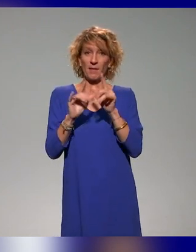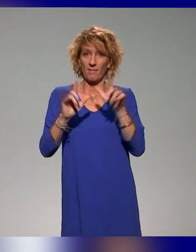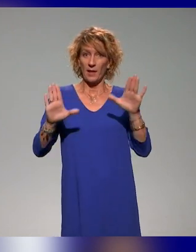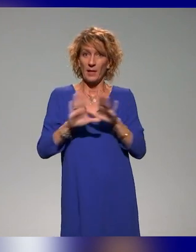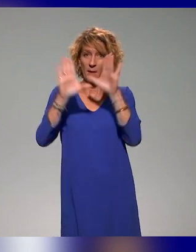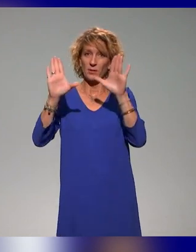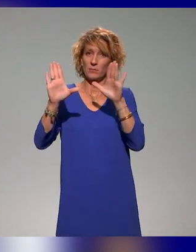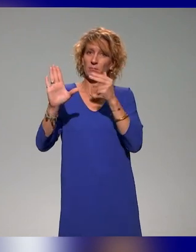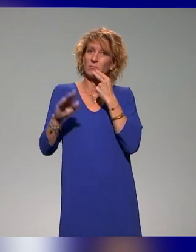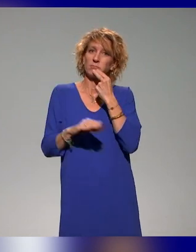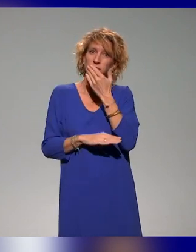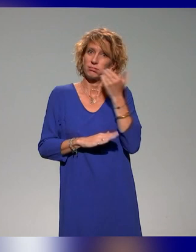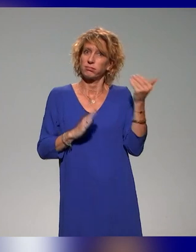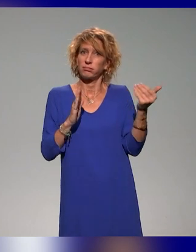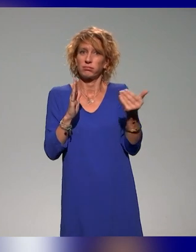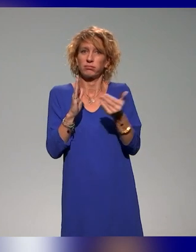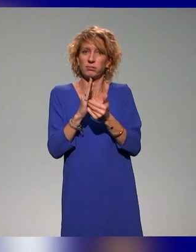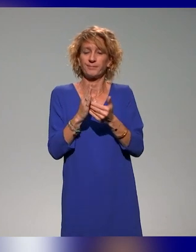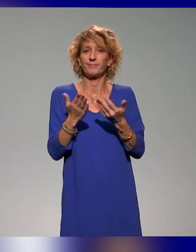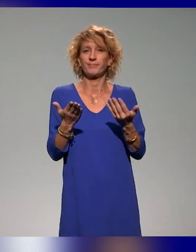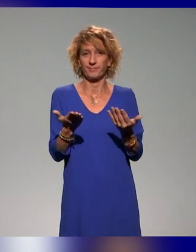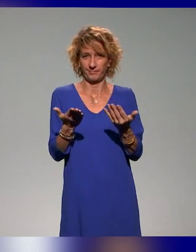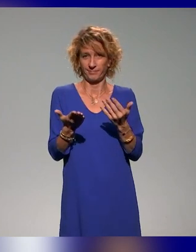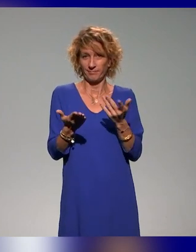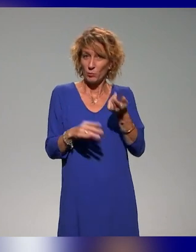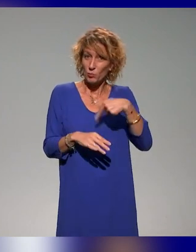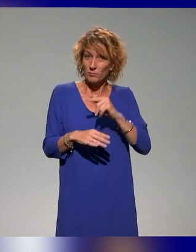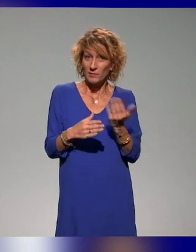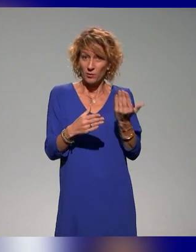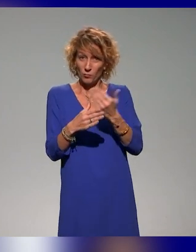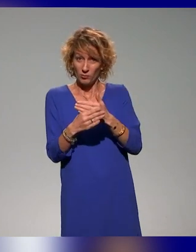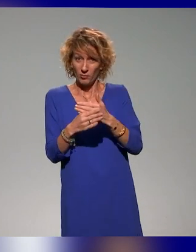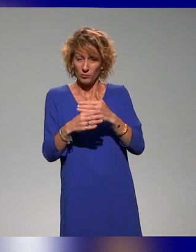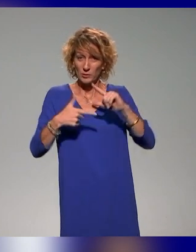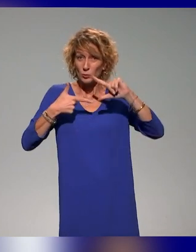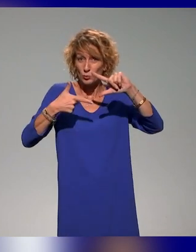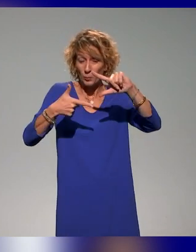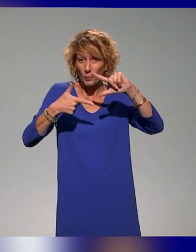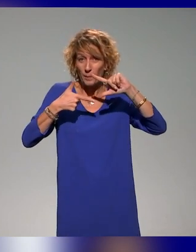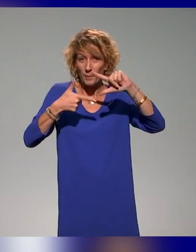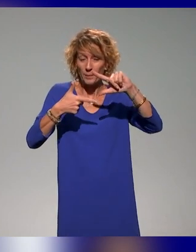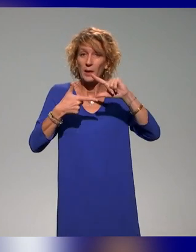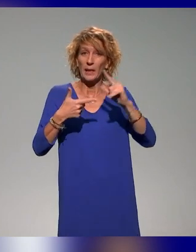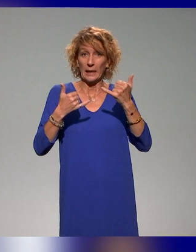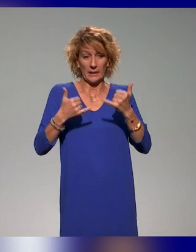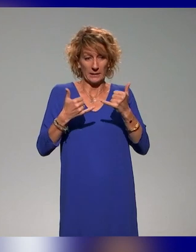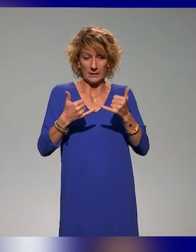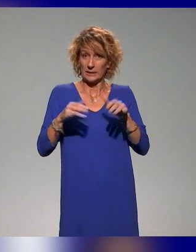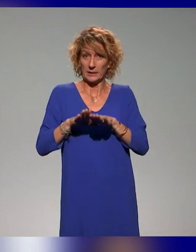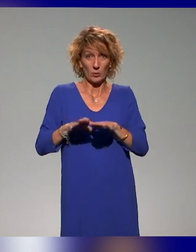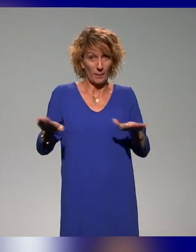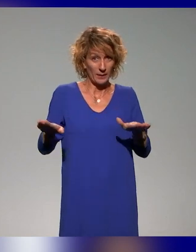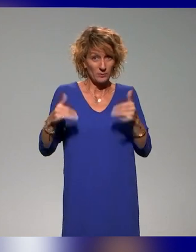meilleure qualité sur YouTube que sur Zoom. Donc nous, les intervenants, nous sommes sur Zoom et pour certains d'entre nous, nous sommes en plateau ici à